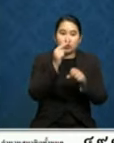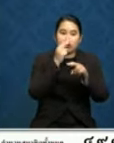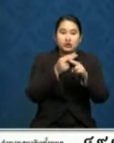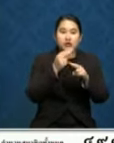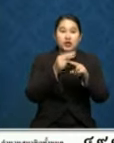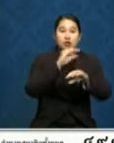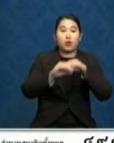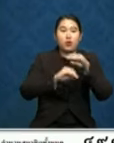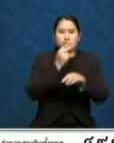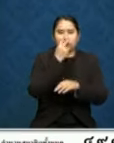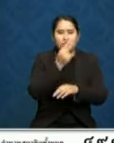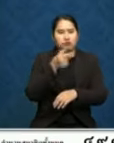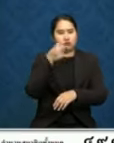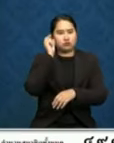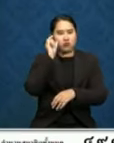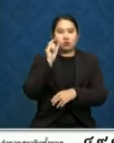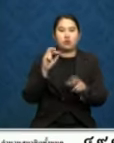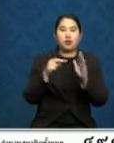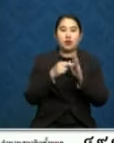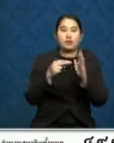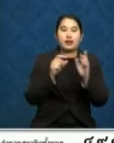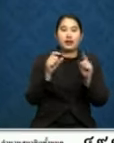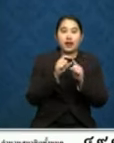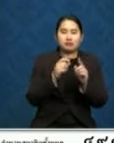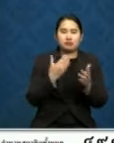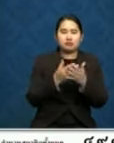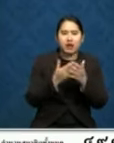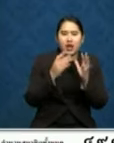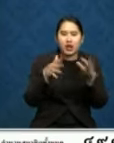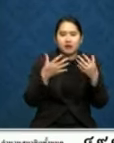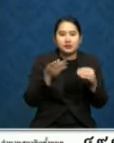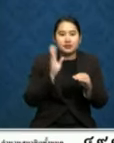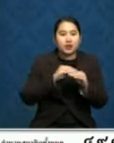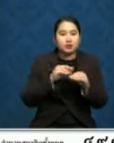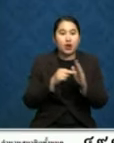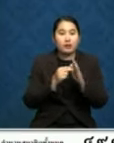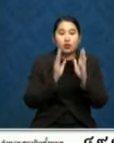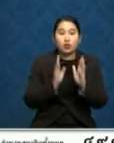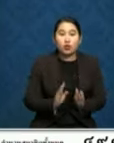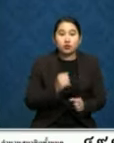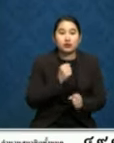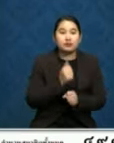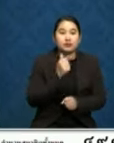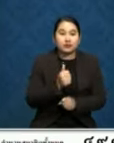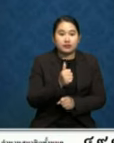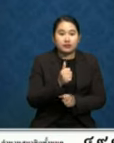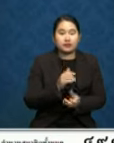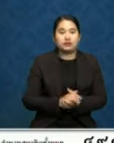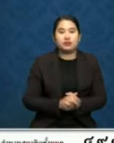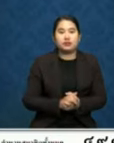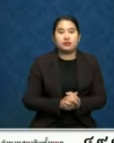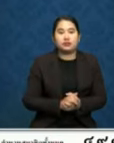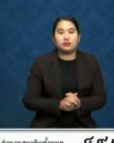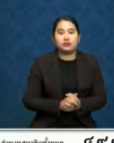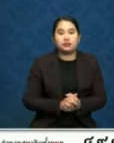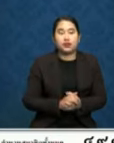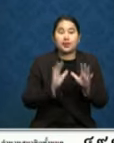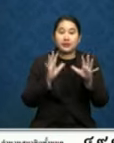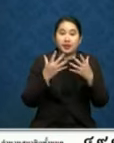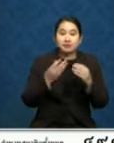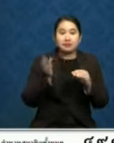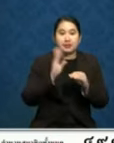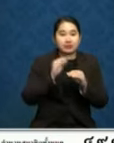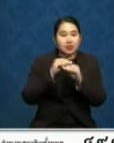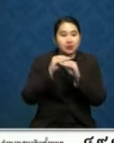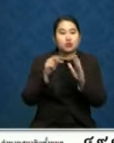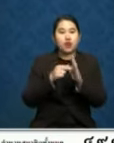ก็เอ๊ะแล้วนะคะว่าเอ๊ะการคำว่าใช้คำว่าสร้างมูลค่าเพิ่มเนี่ยมันใช้กับมนุษย์ได้ด้วยเหรอคะการใช้คำว่ามูลค่าเพิ่มหรือการ add